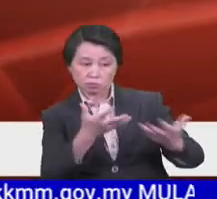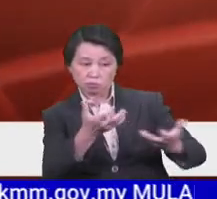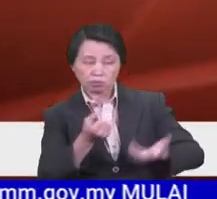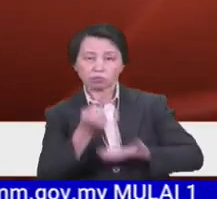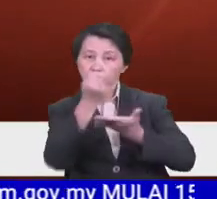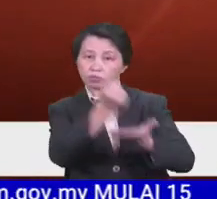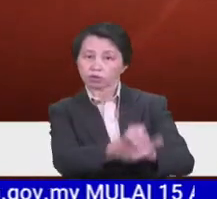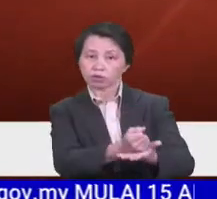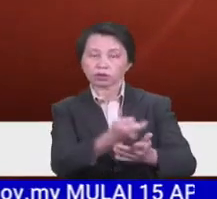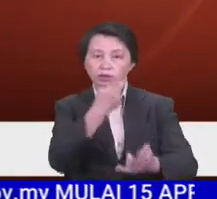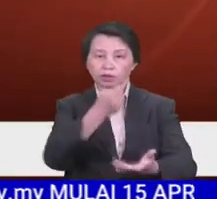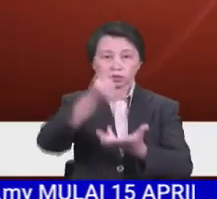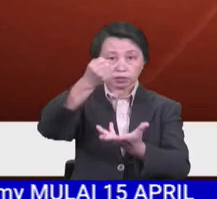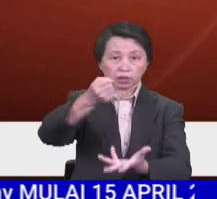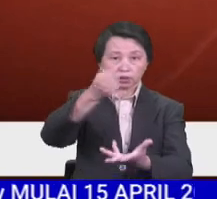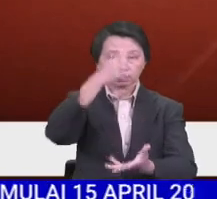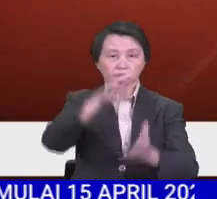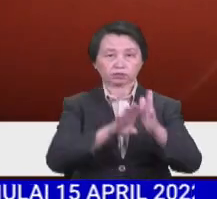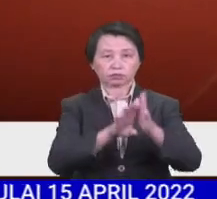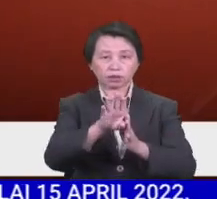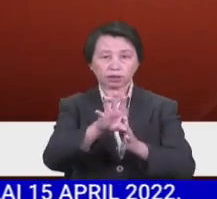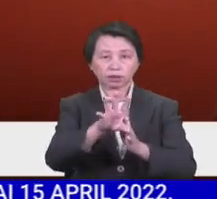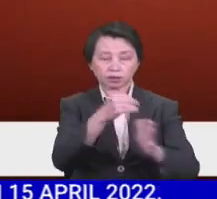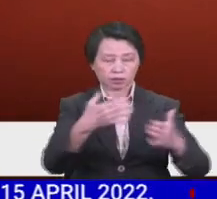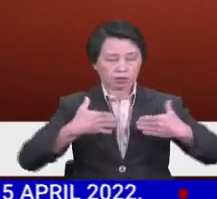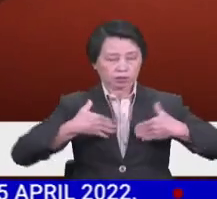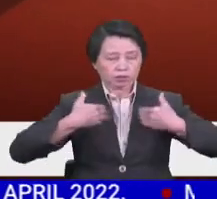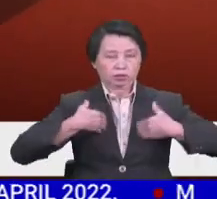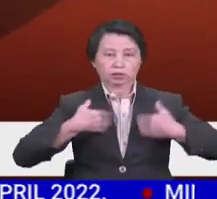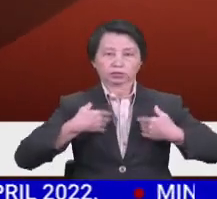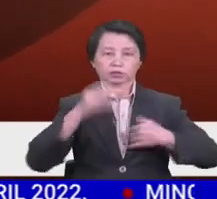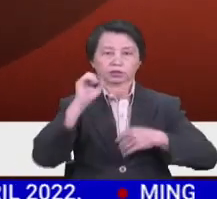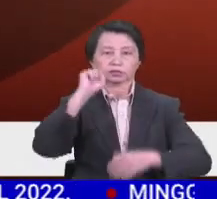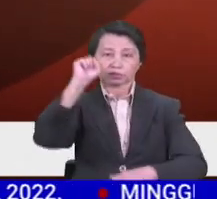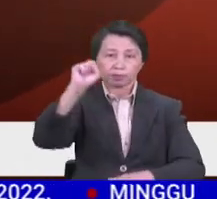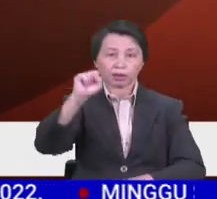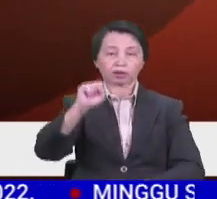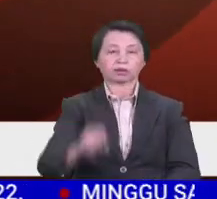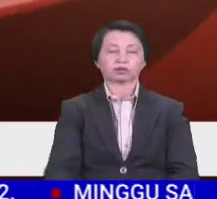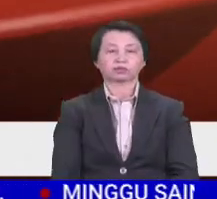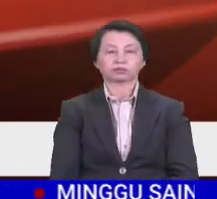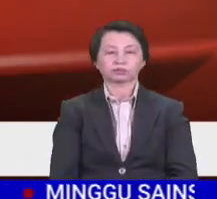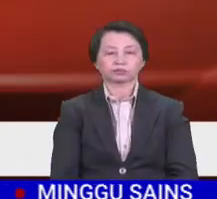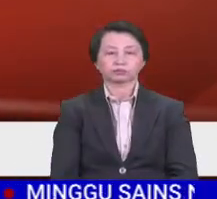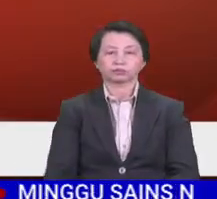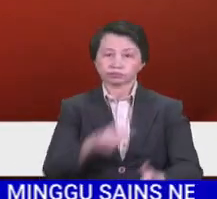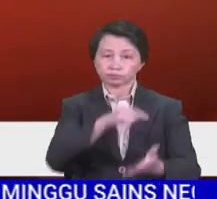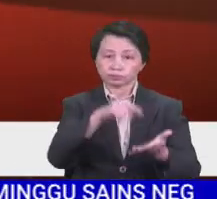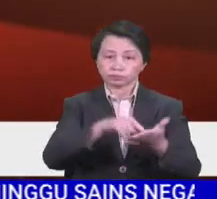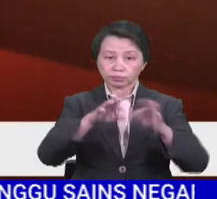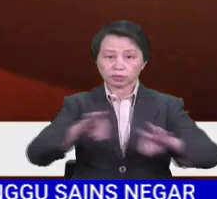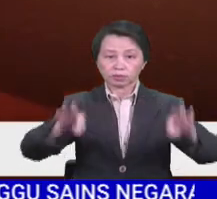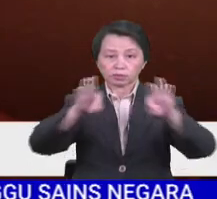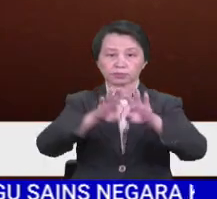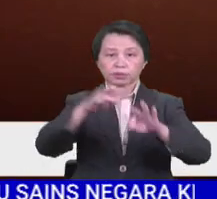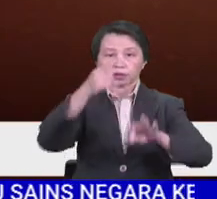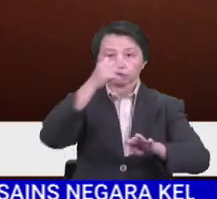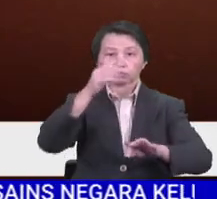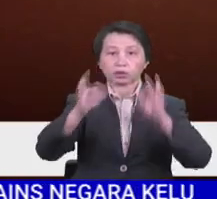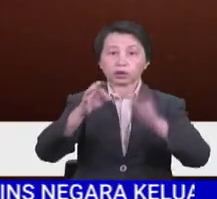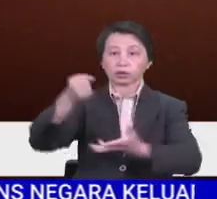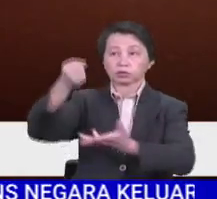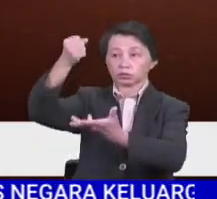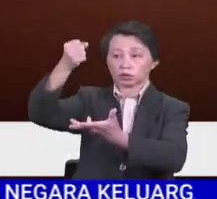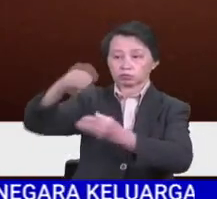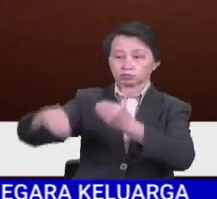segi dana untuk pembangunan dan kesejahteraan negeri Sabah ini ini penting kerana tanpa dana